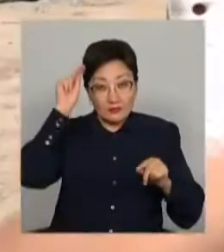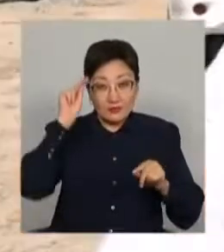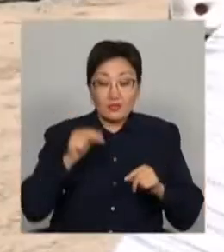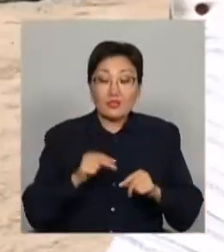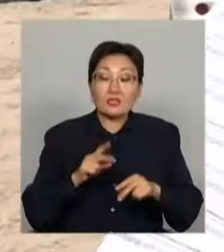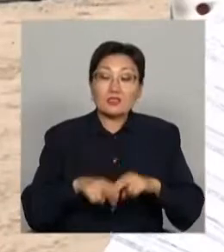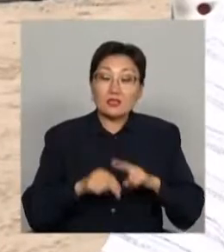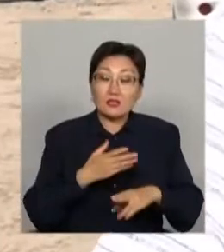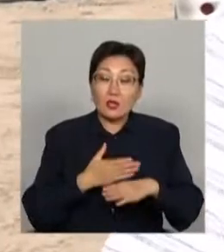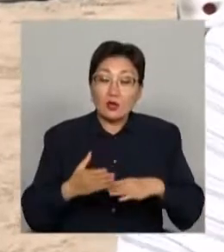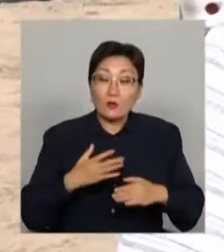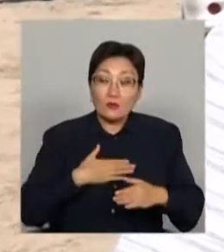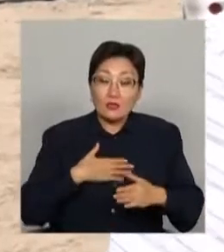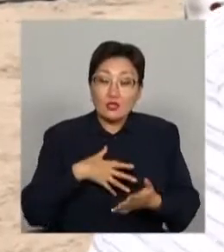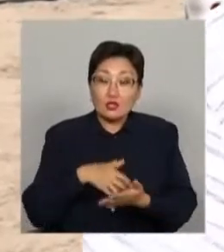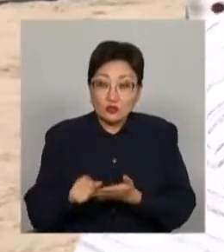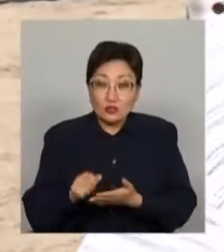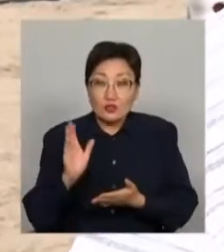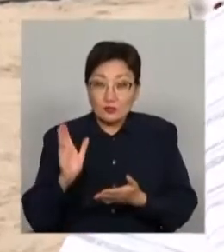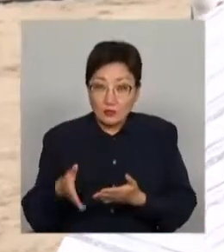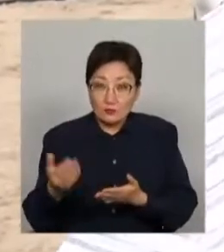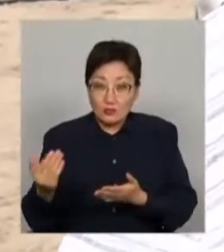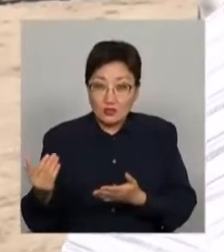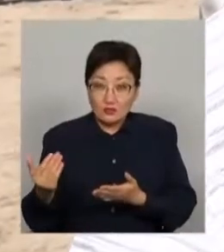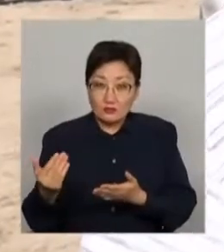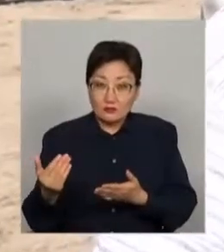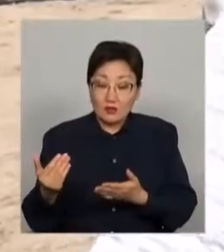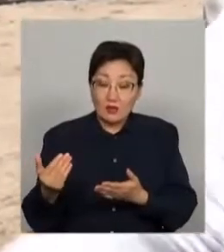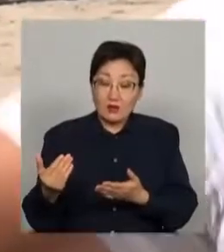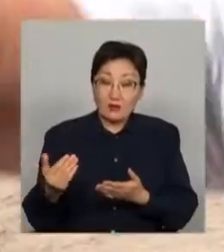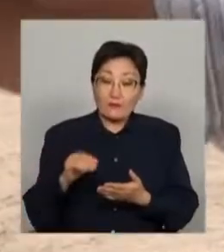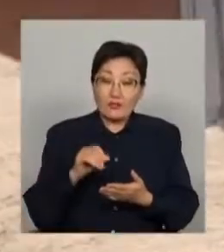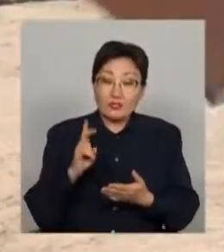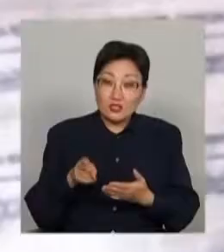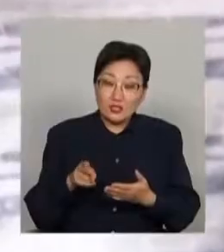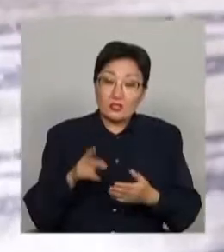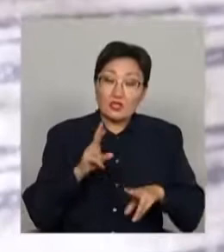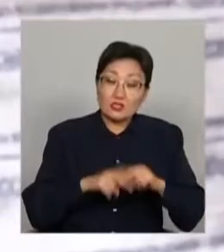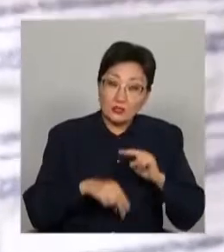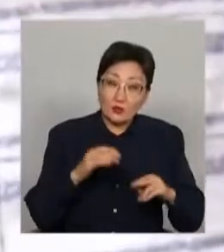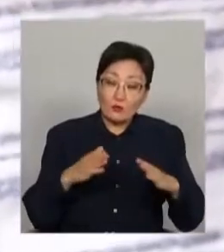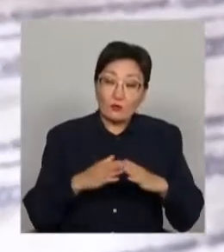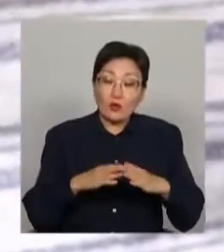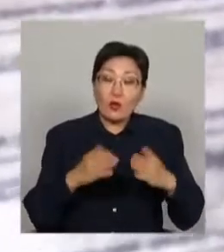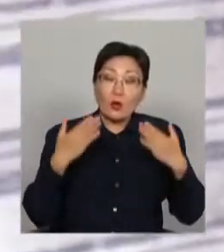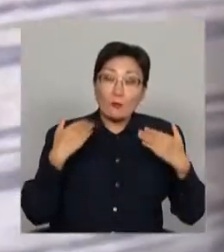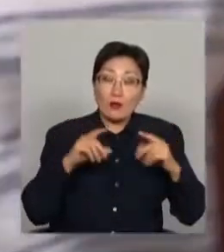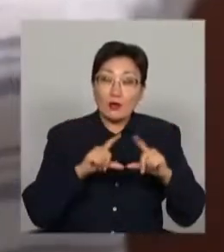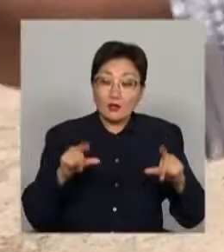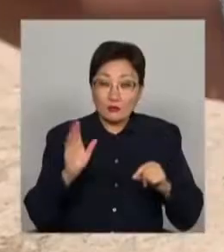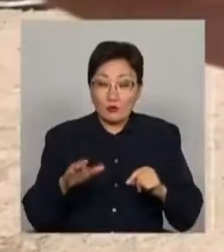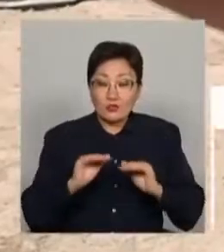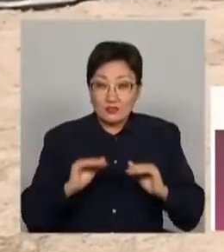біздің ауылға келіп осы жерге сыноска кетеді. Мына жақтың бәрі жыға түседі, мына жақ парк болады деп жатыр. Садик